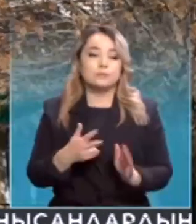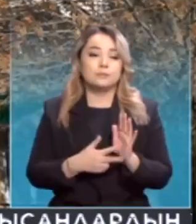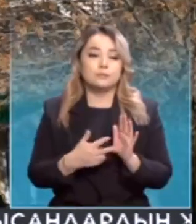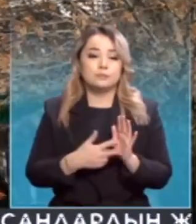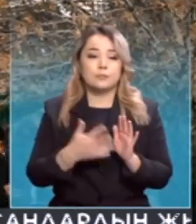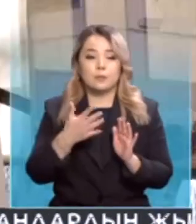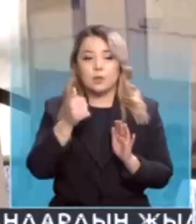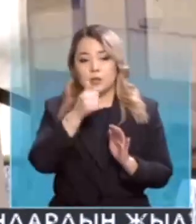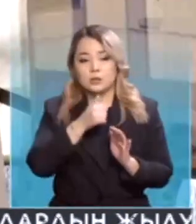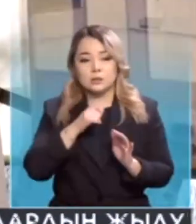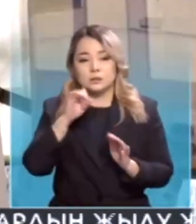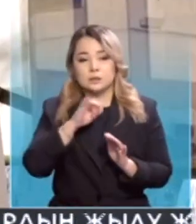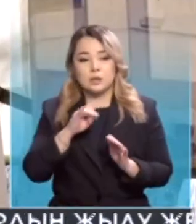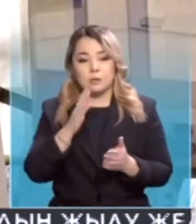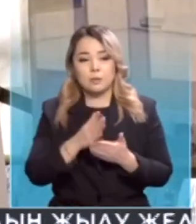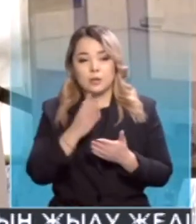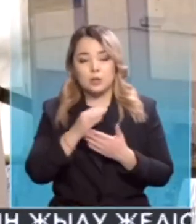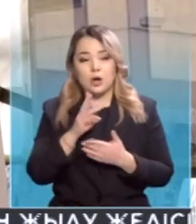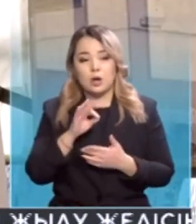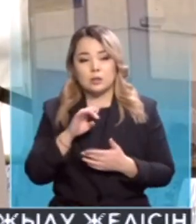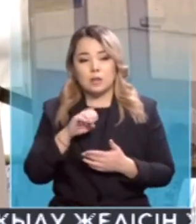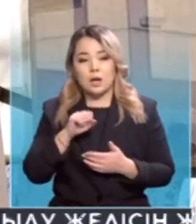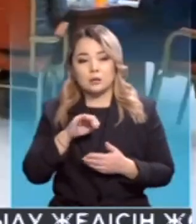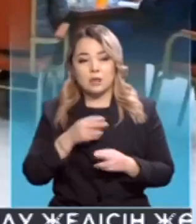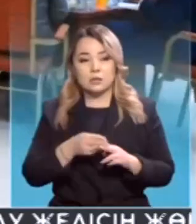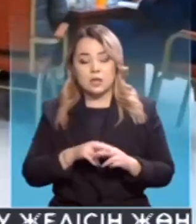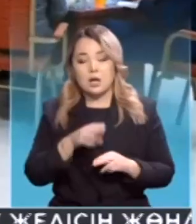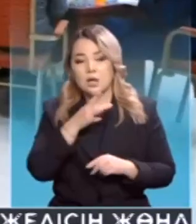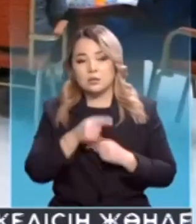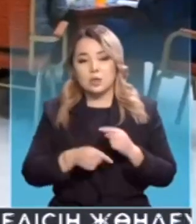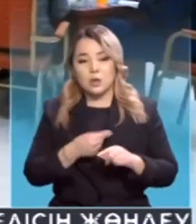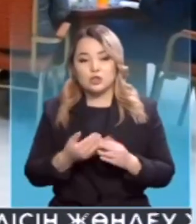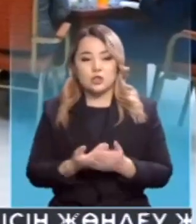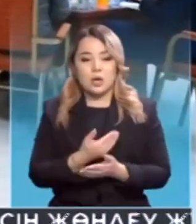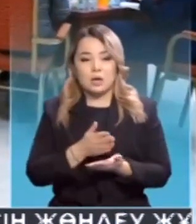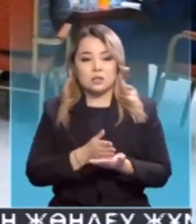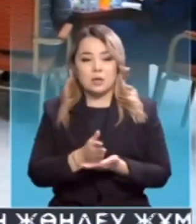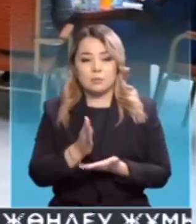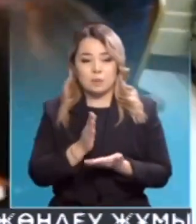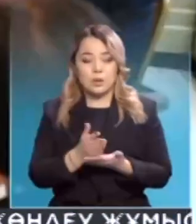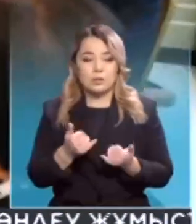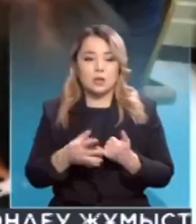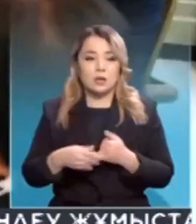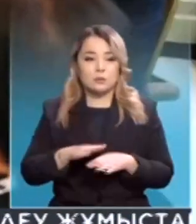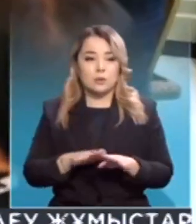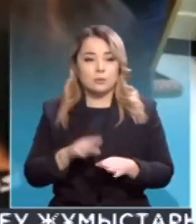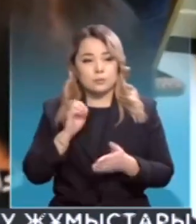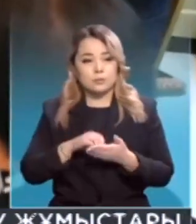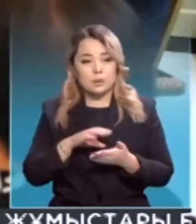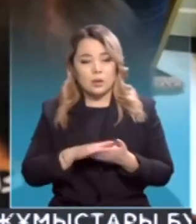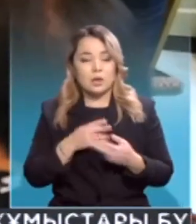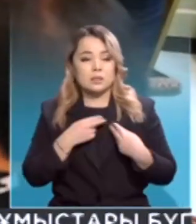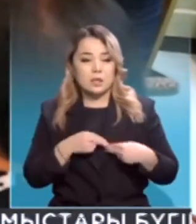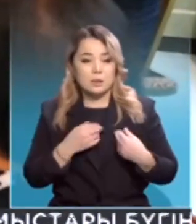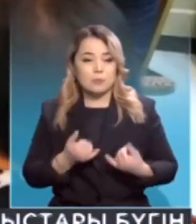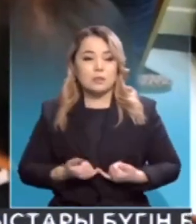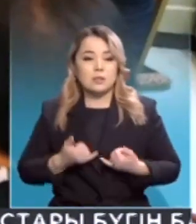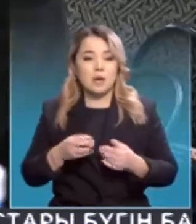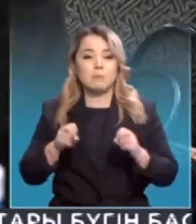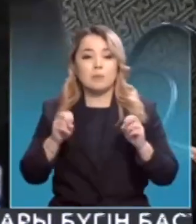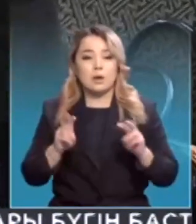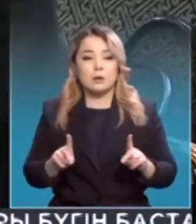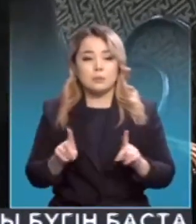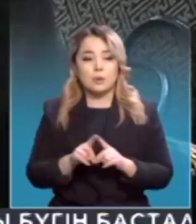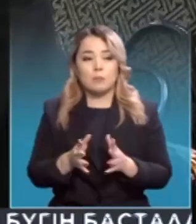85 жылдық тарихы бар Қорқыт Ата университеті заман ағымына қарай жаңғырып, жаңашылдыққа бет бұрып келеді. Бүгінде аймақтың сан саласында еңбек етіп жүрген